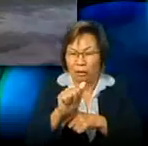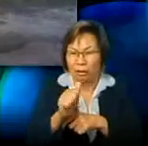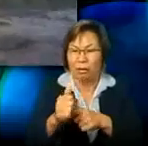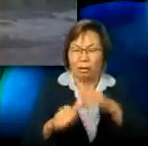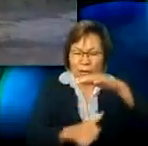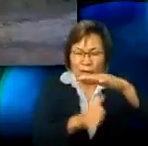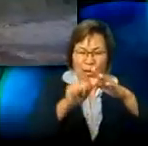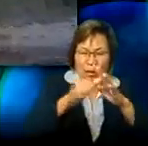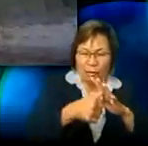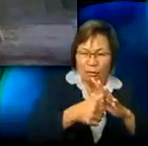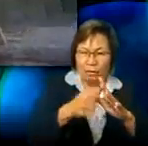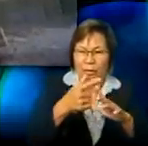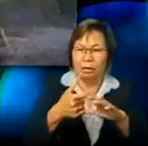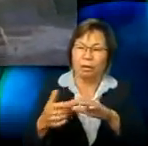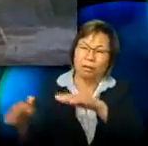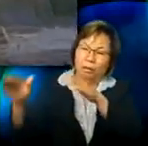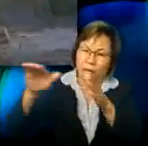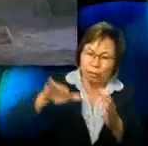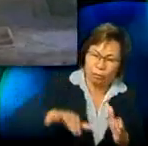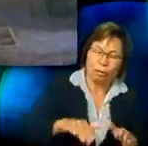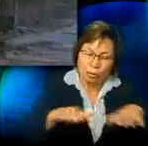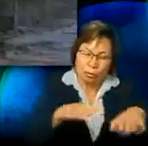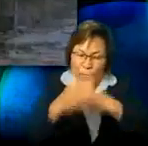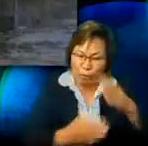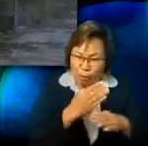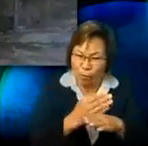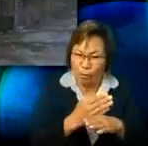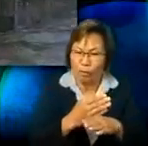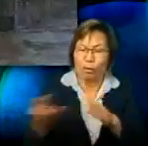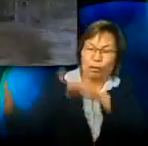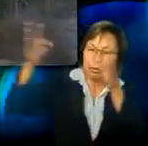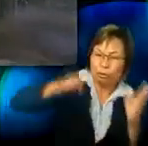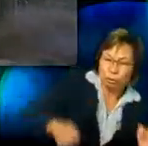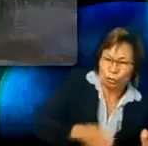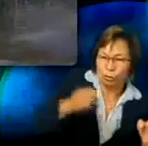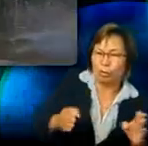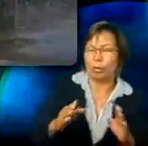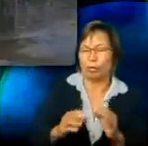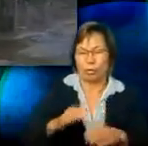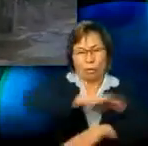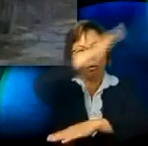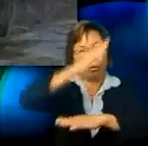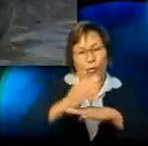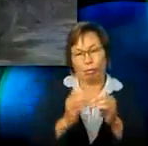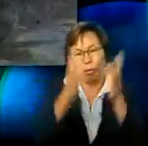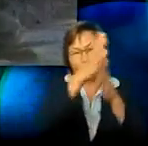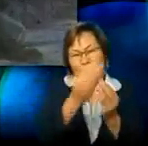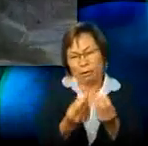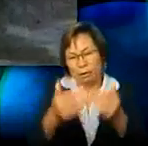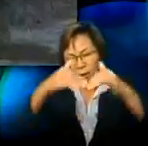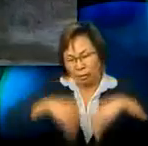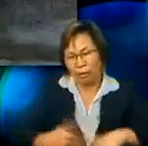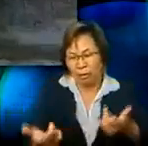endogen yang berasal dari bumi. Contohnya seperti gempa bumi, tsunami, letusan gunung berapi dan tanah